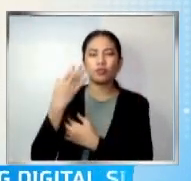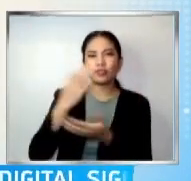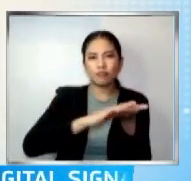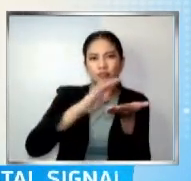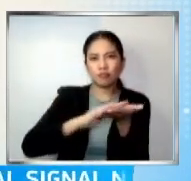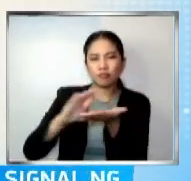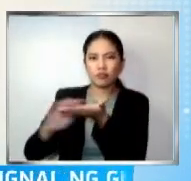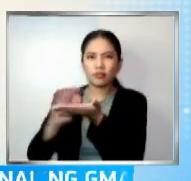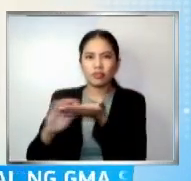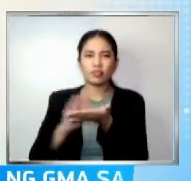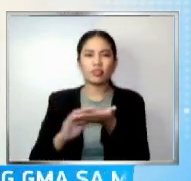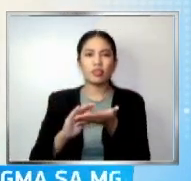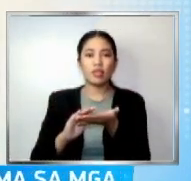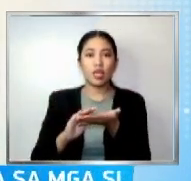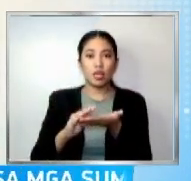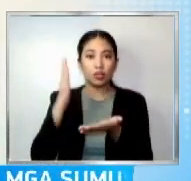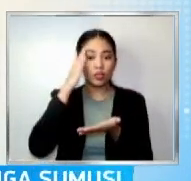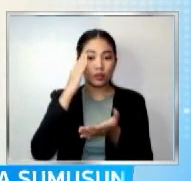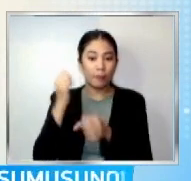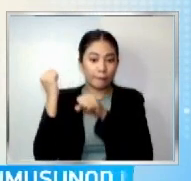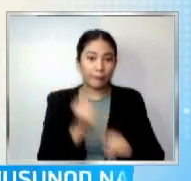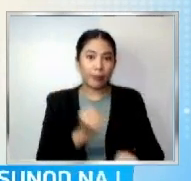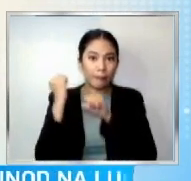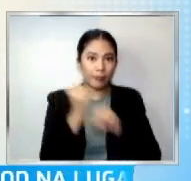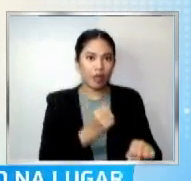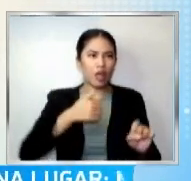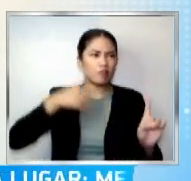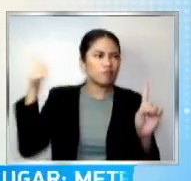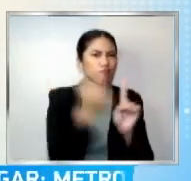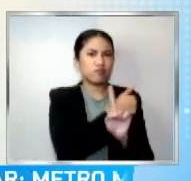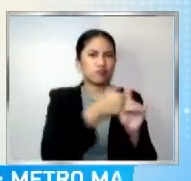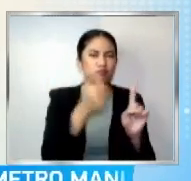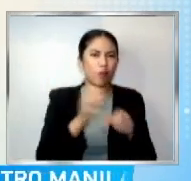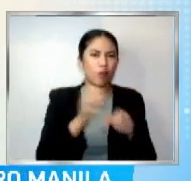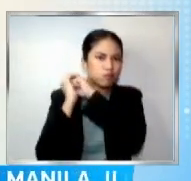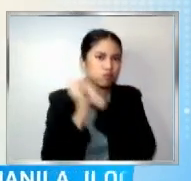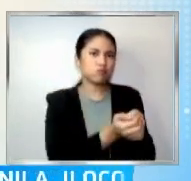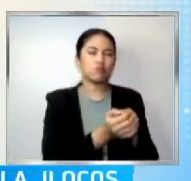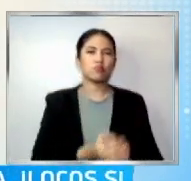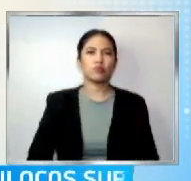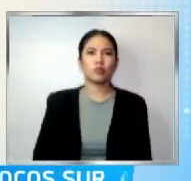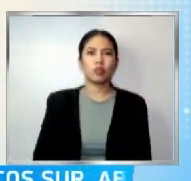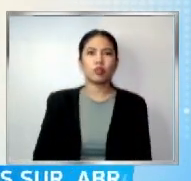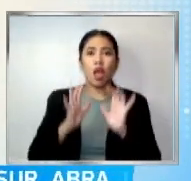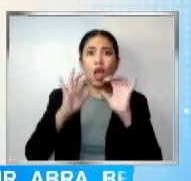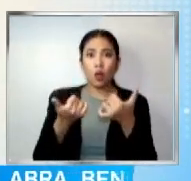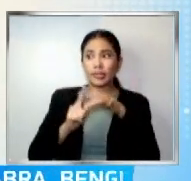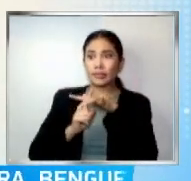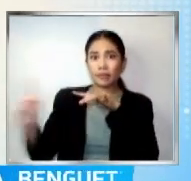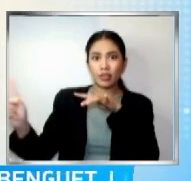map. Ayun po. Tapos paano ka nakatakas? Tumalon po ko sa